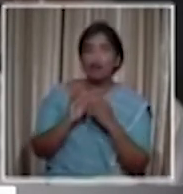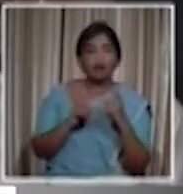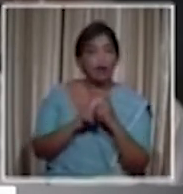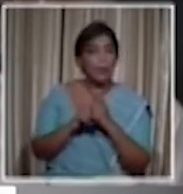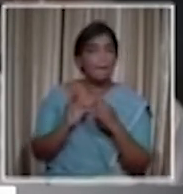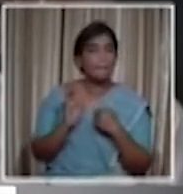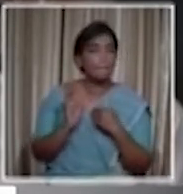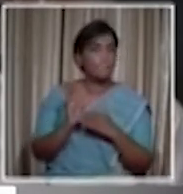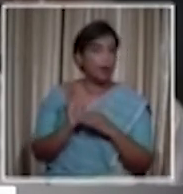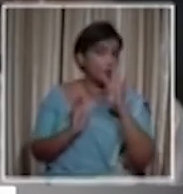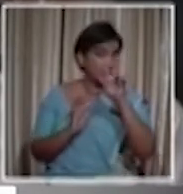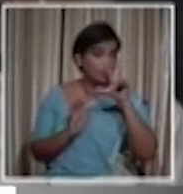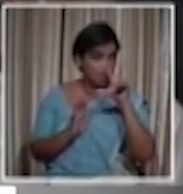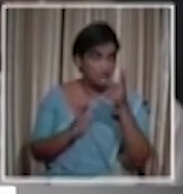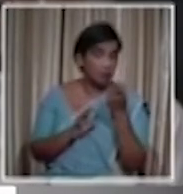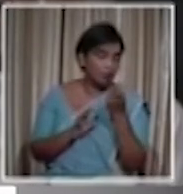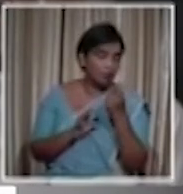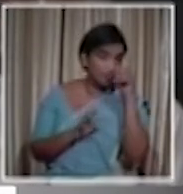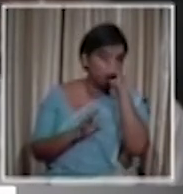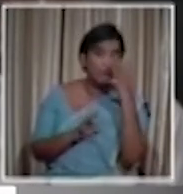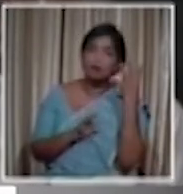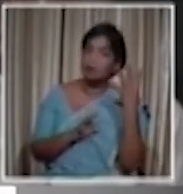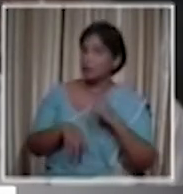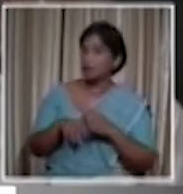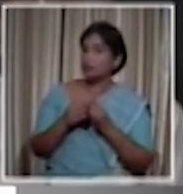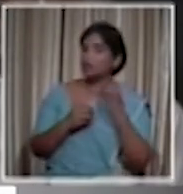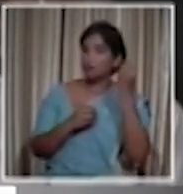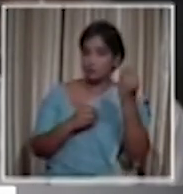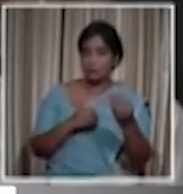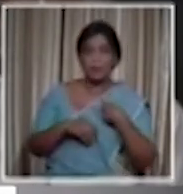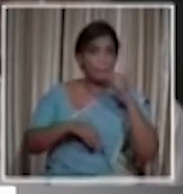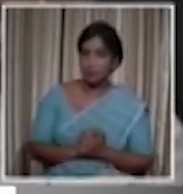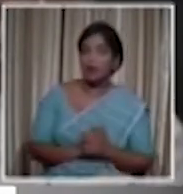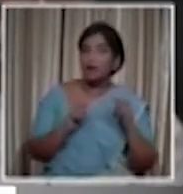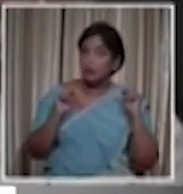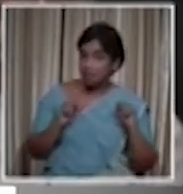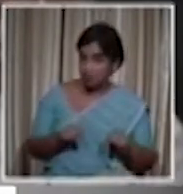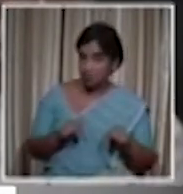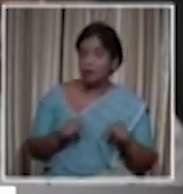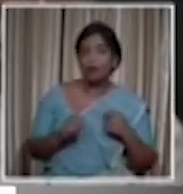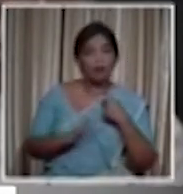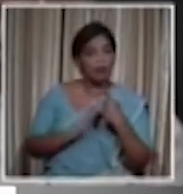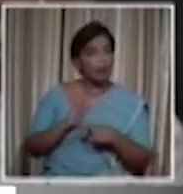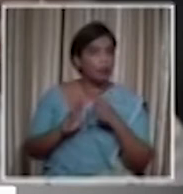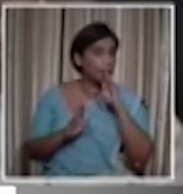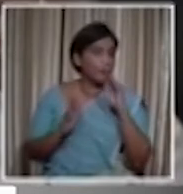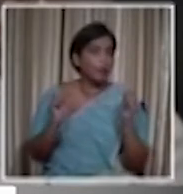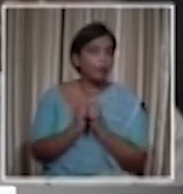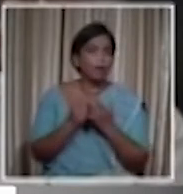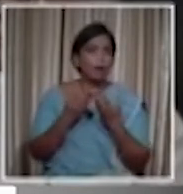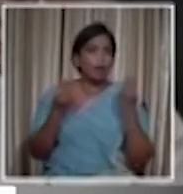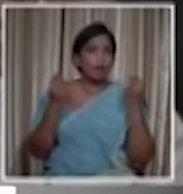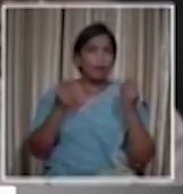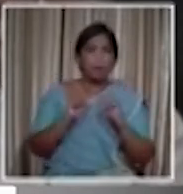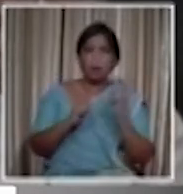මිලියන 48ක මුදලක් මාස 4ක් කාලය තුළ ලබා දෙන්නට සැලසුම් කර තිබෙනවා. අපේ රට හරියට ක්‍රියාවිරහිත